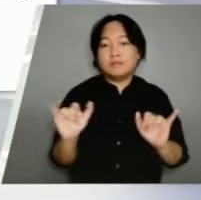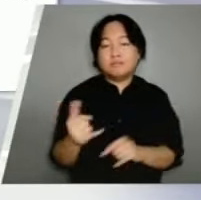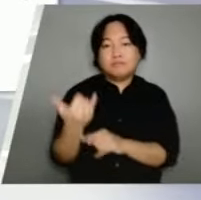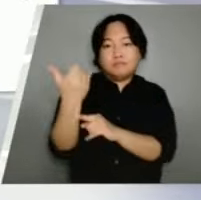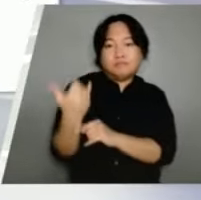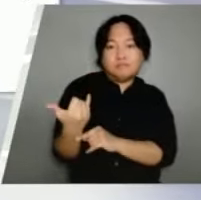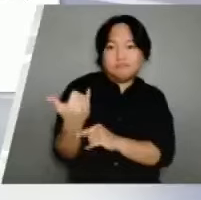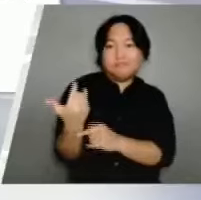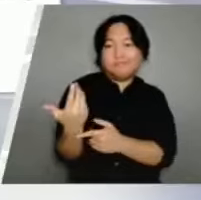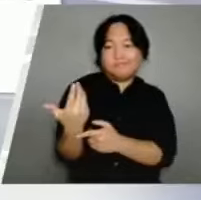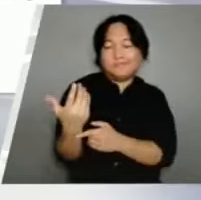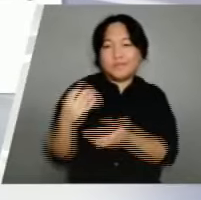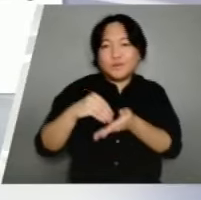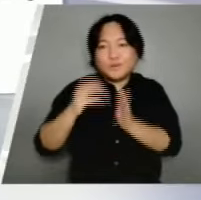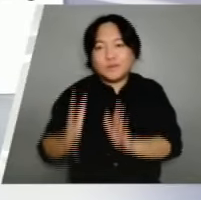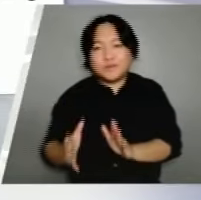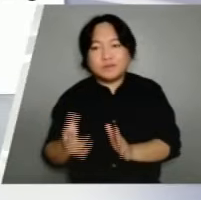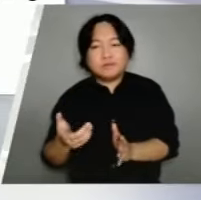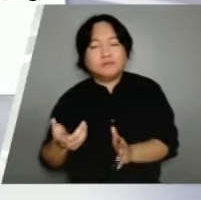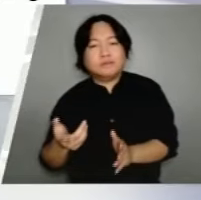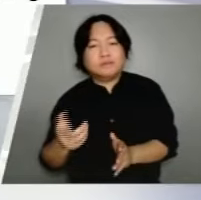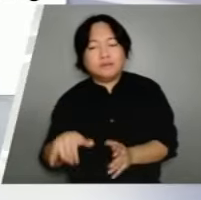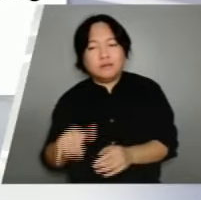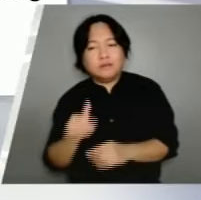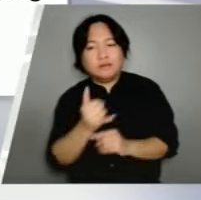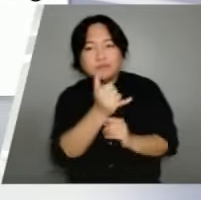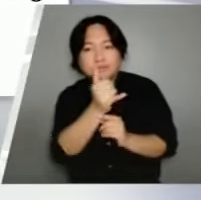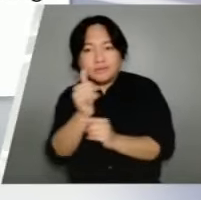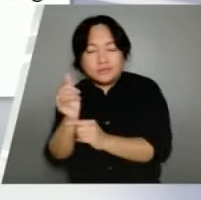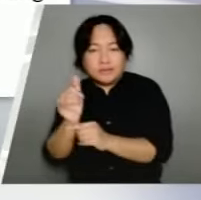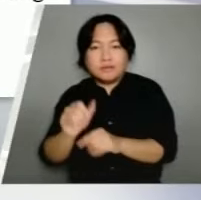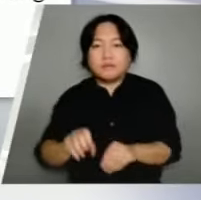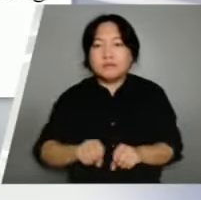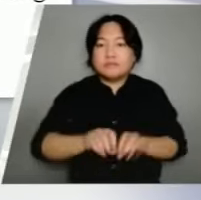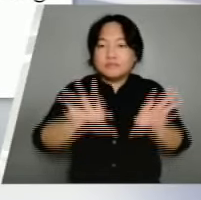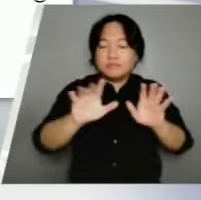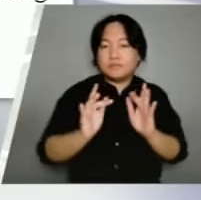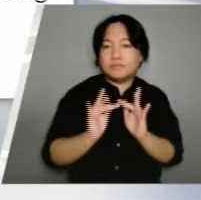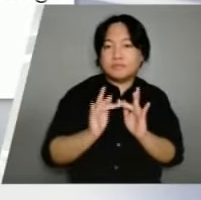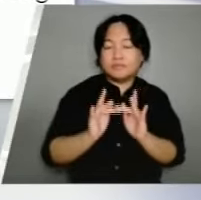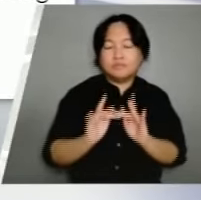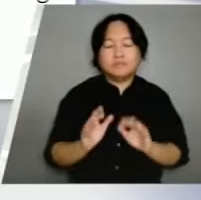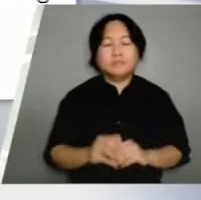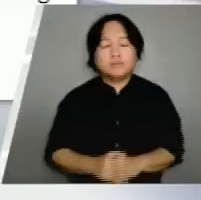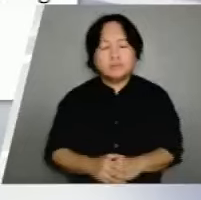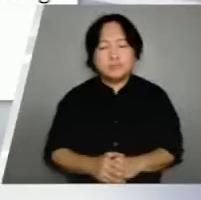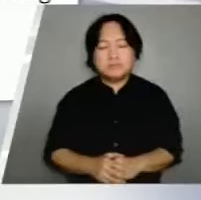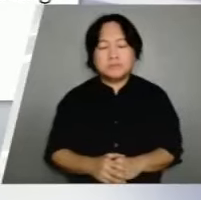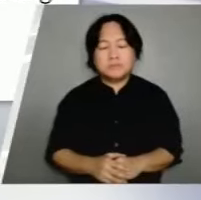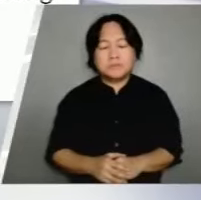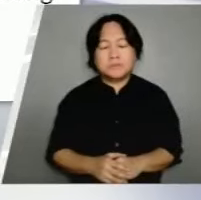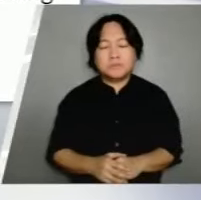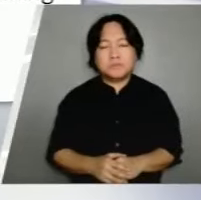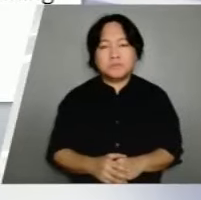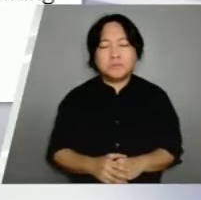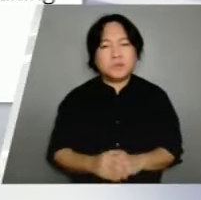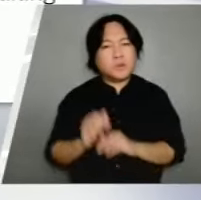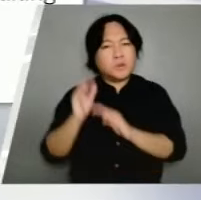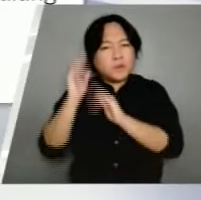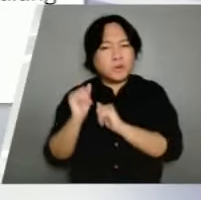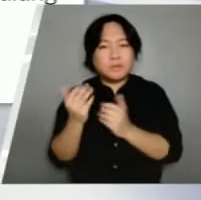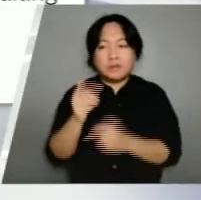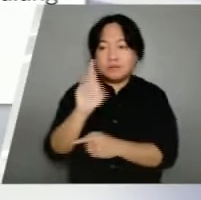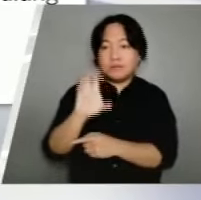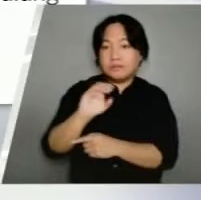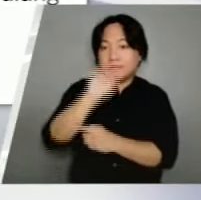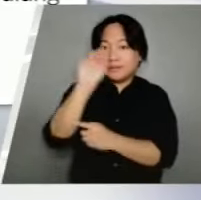anya'y ginagatasan ng mga estudyante. Pero sana raw hindi total ban ang ipatupad dahil nagagamit naman ang mga gadget sa